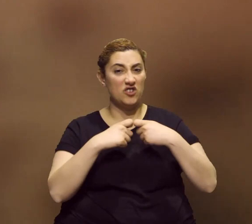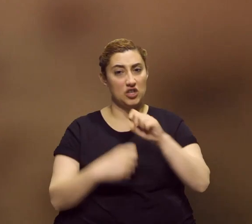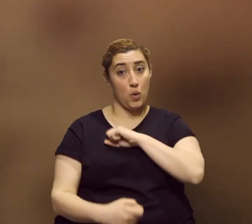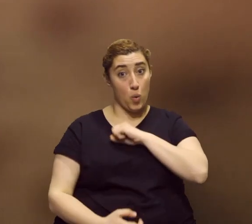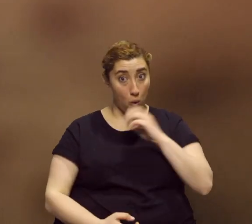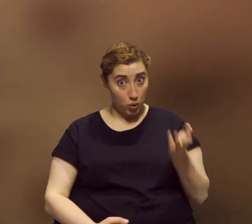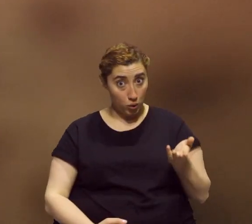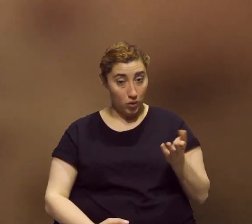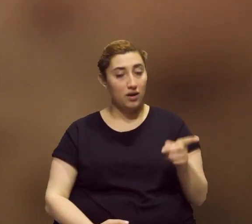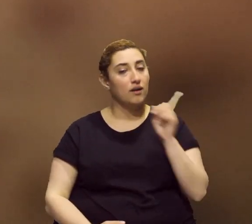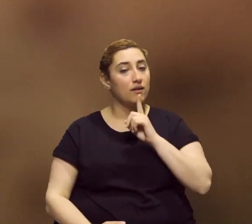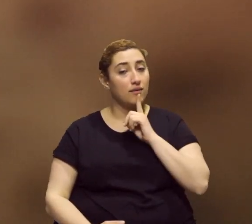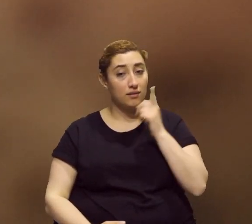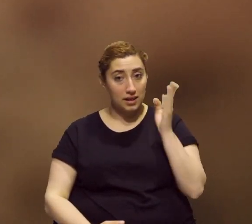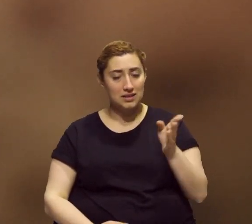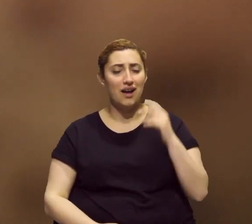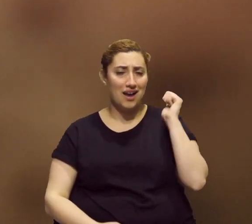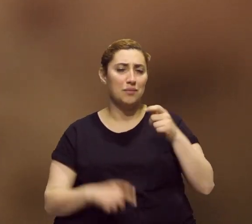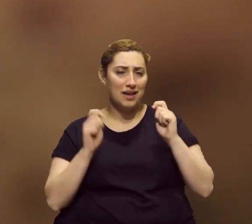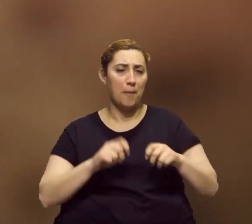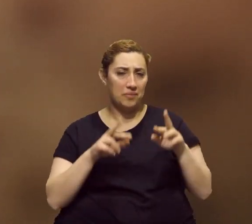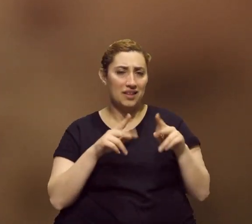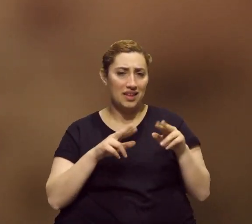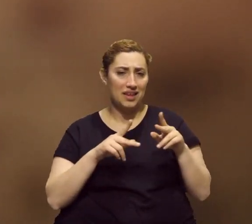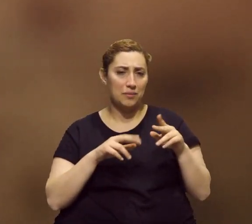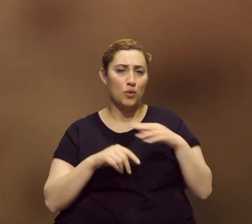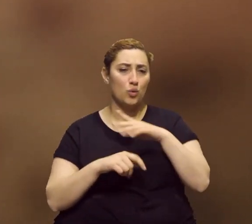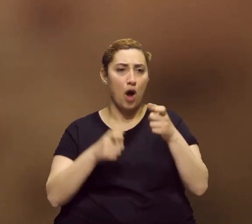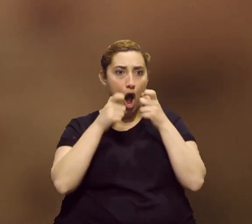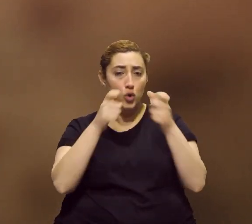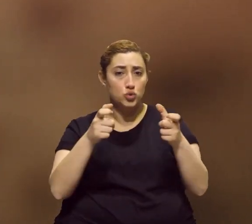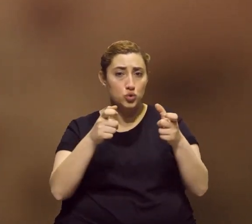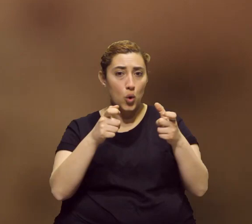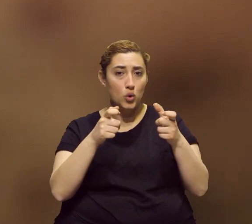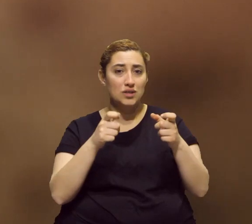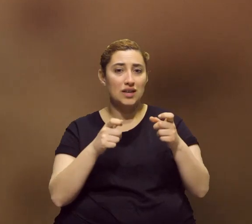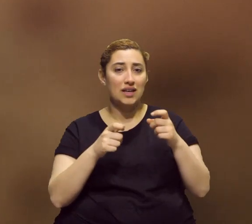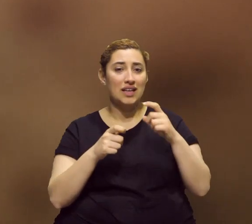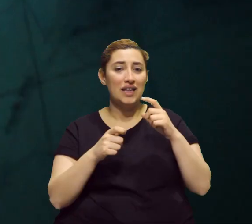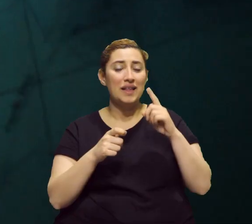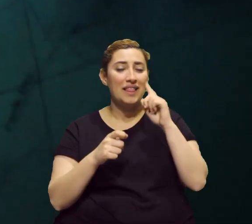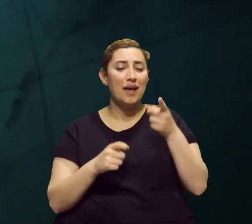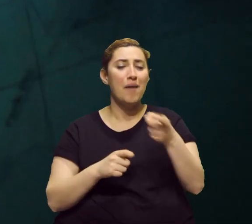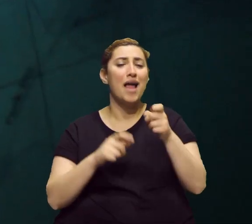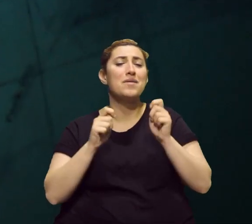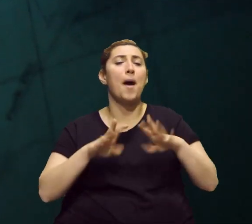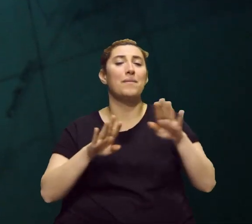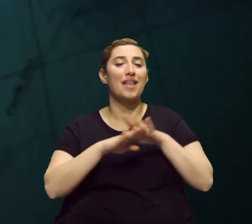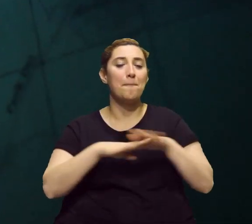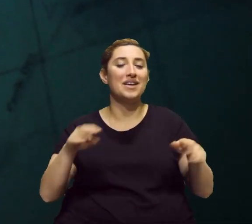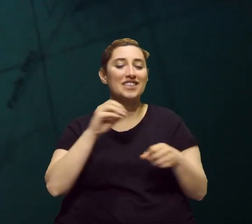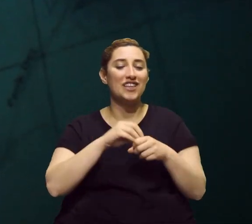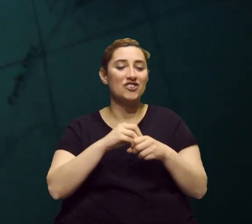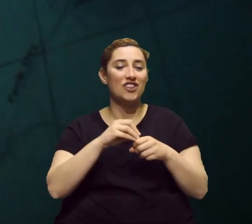savaşmaktan korkuyor. İngilizlerse her zaman yaptıkları gibi tüm açgözlülükleriyle bir tek mermi atmadan masadaki